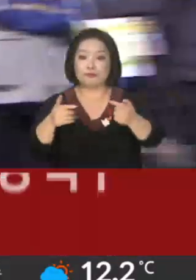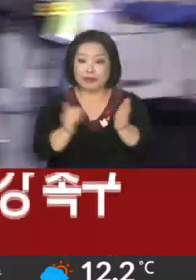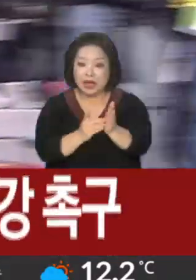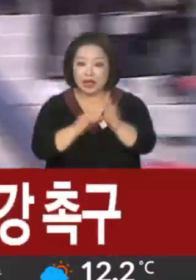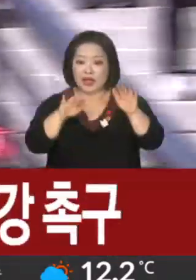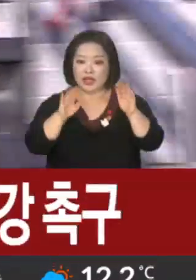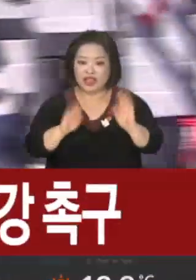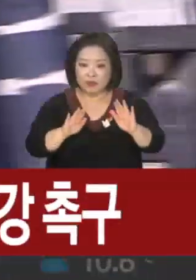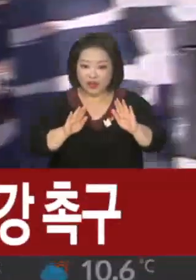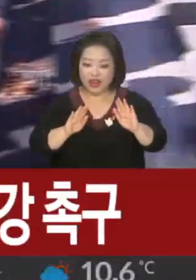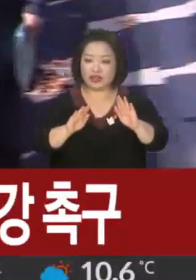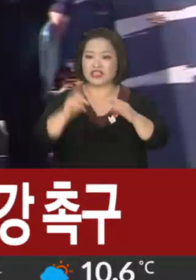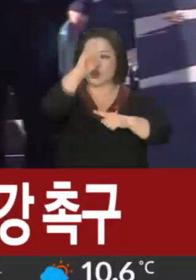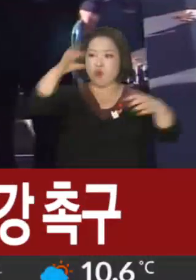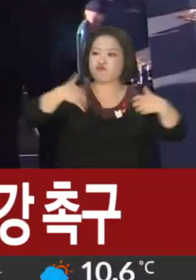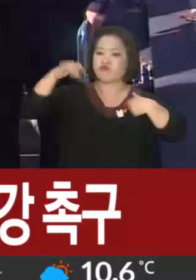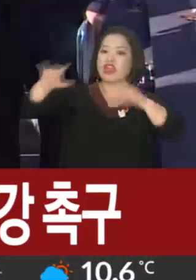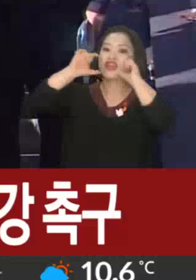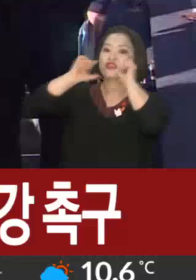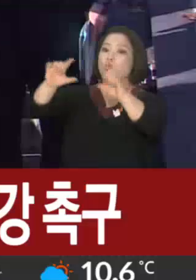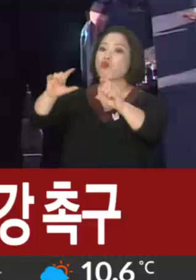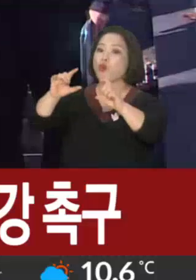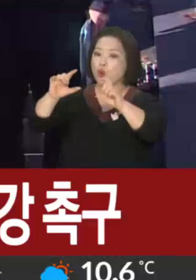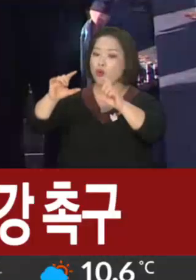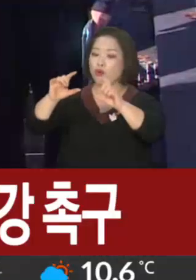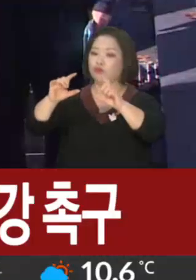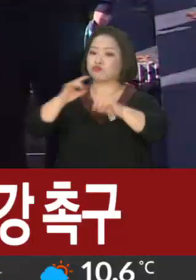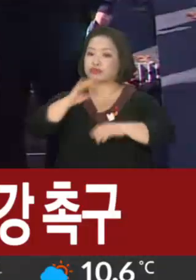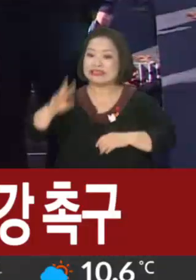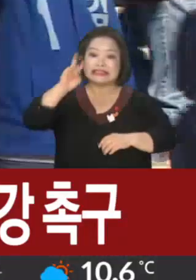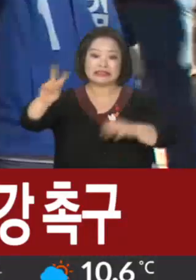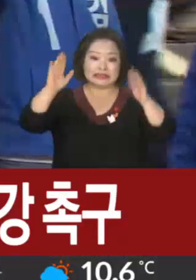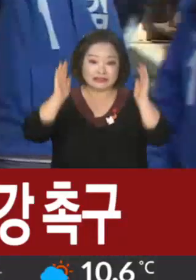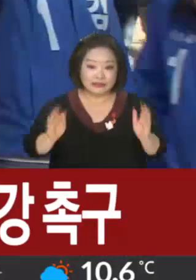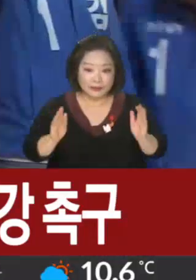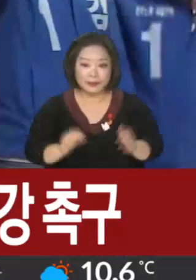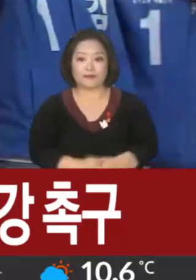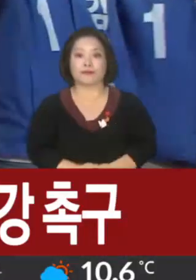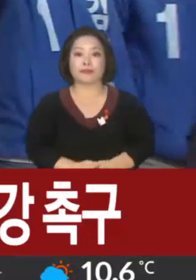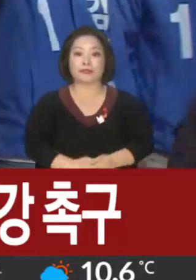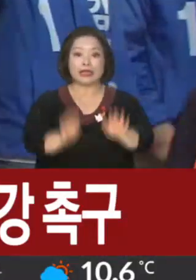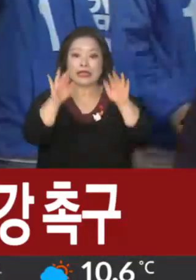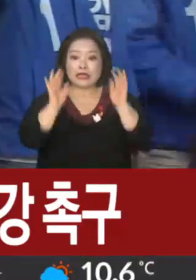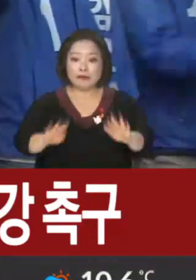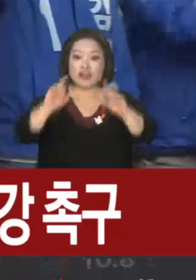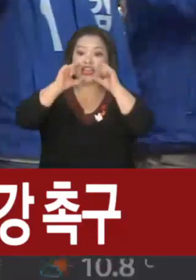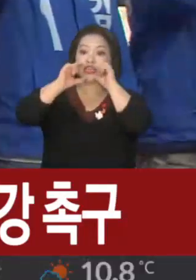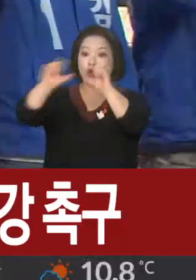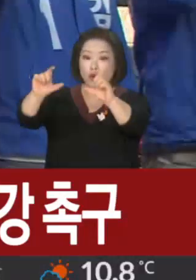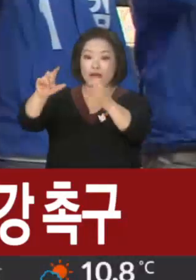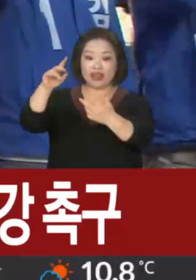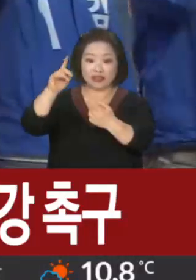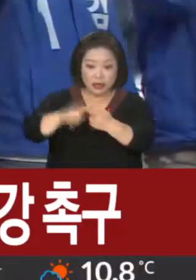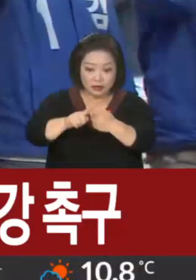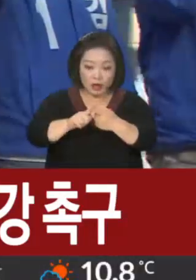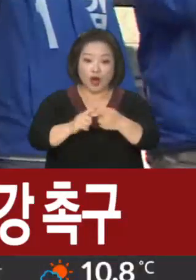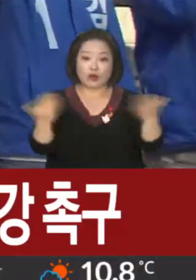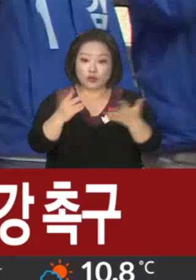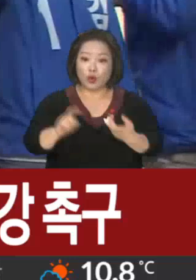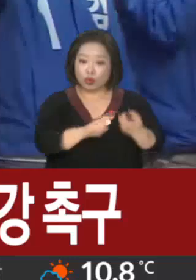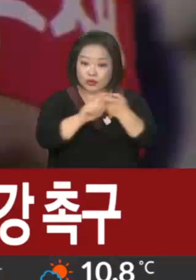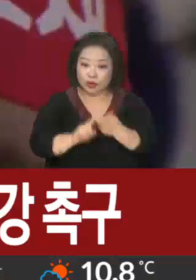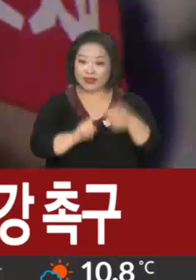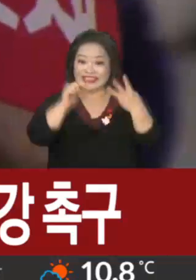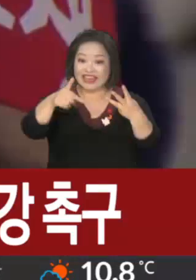파업은 경고성 시한부 파업으로 어제 오늘 이틀간만 진행된 겁니다. 이번 경고 파업은 공사 3개 노조 가운데